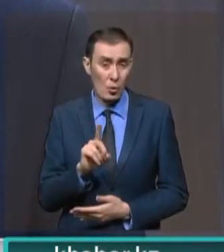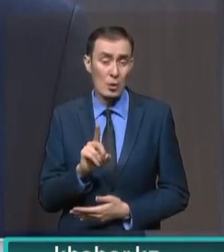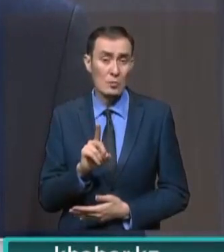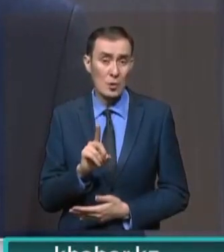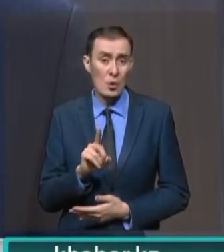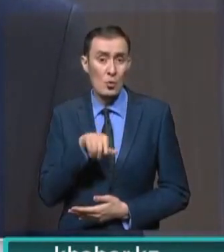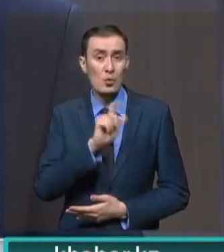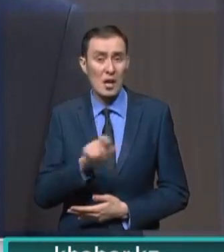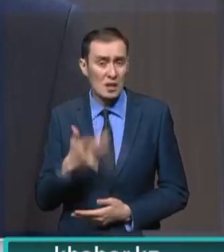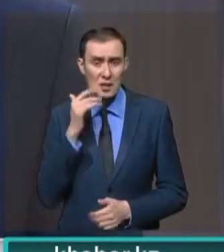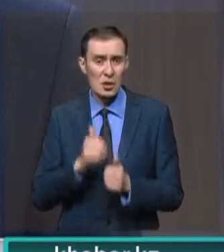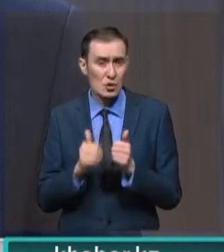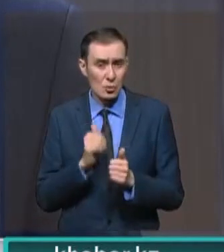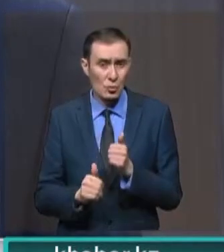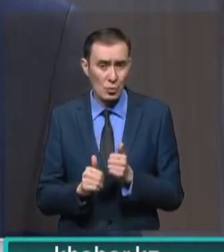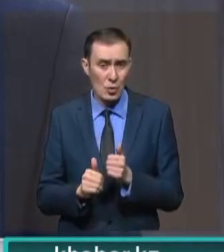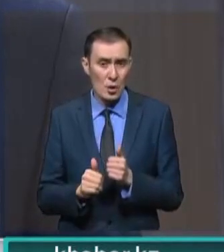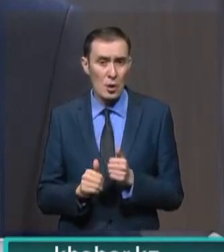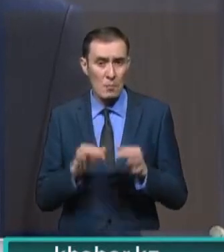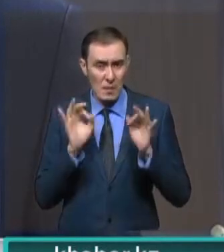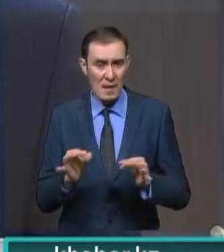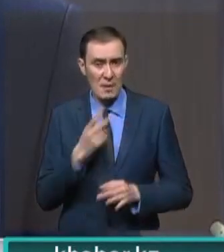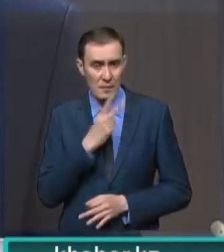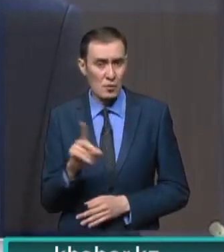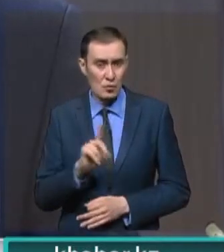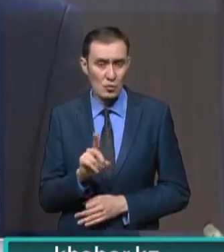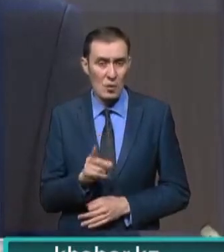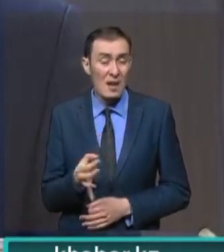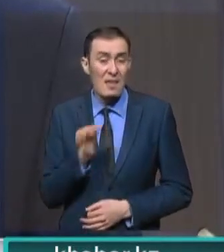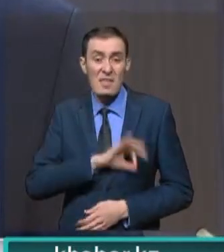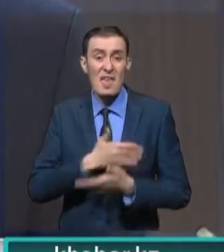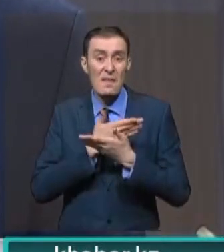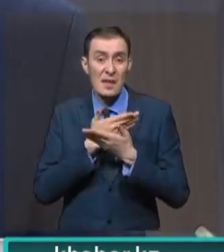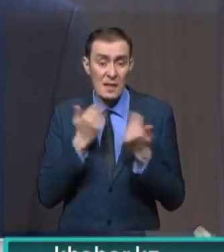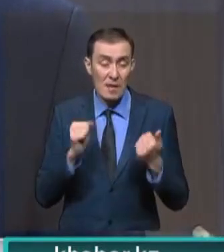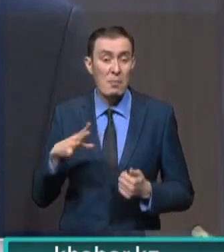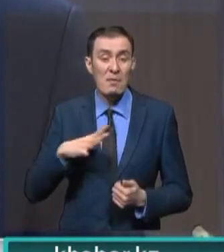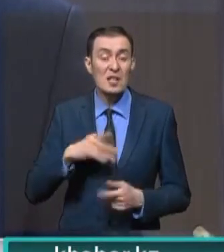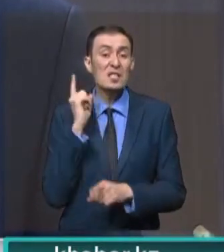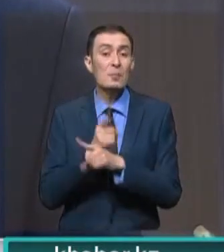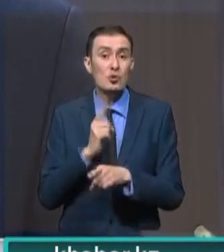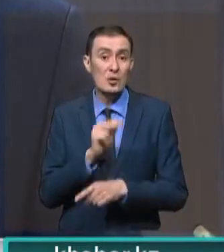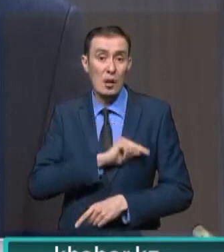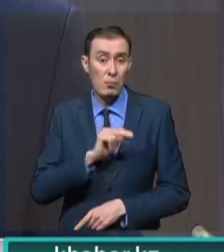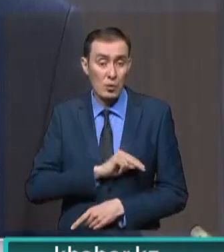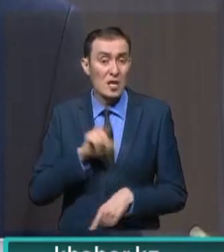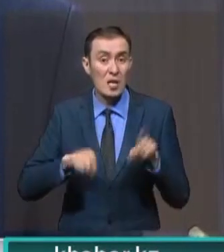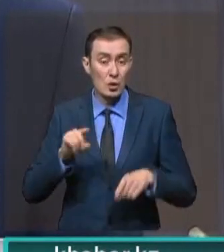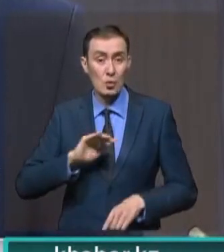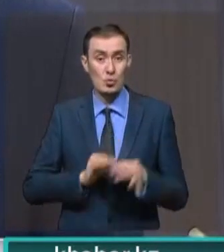граждане зачастую очень правильно отключают не эффективность а иногда и незаконность работы судебные исполнители